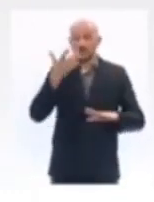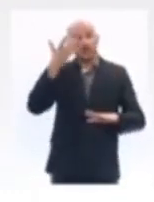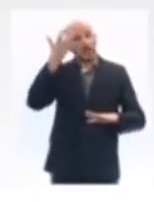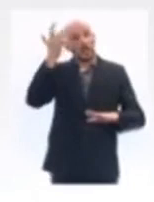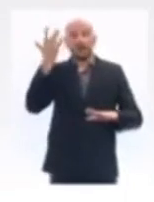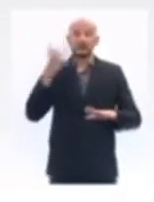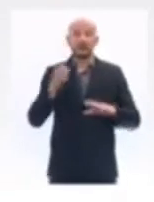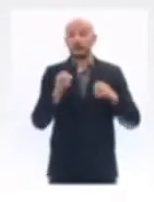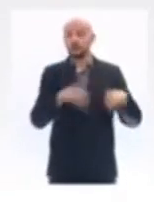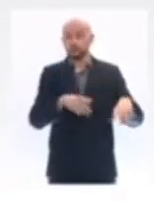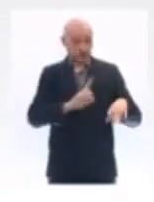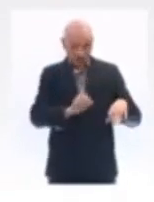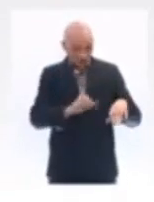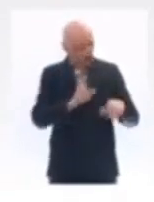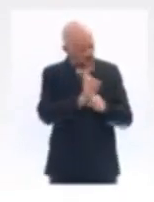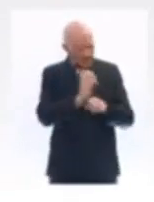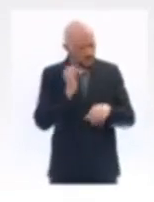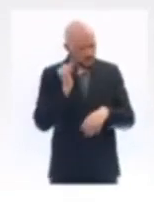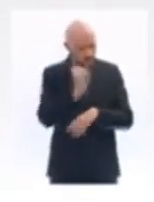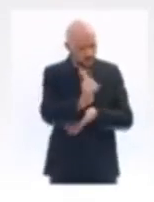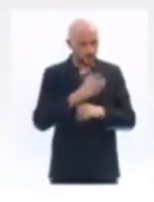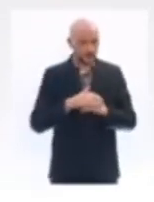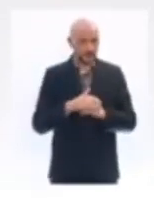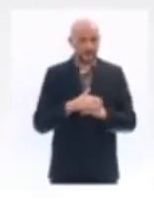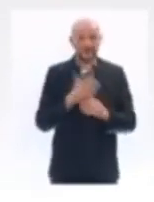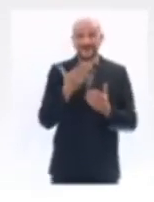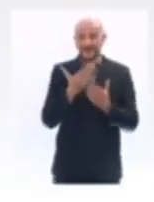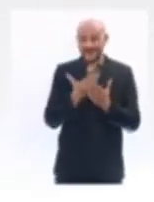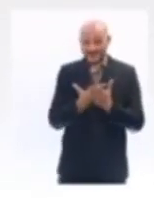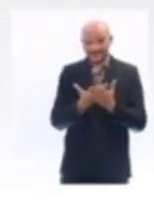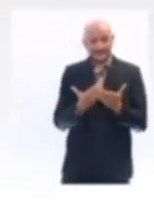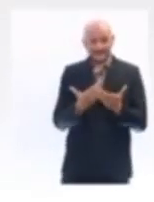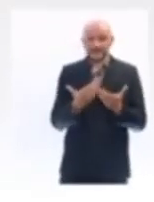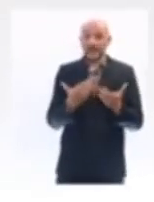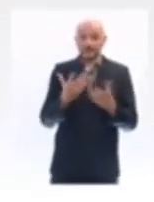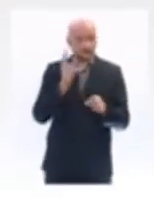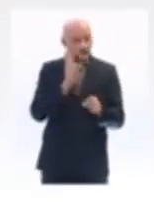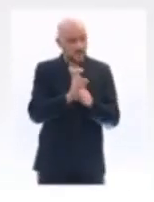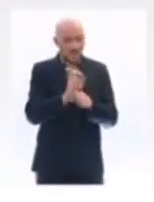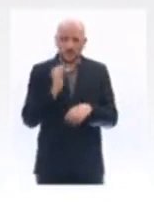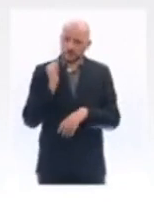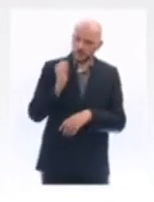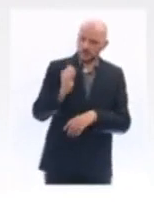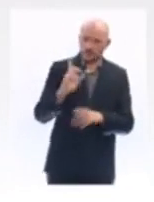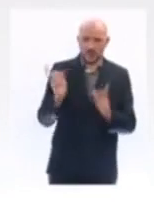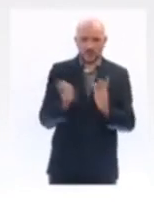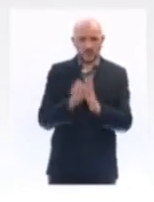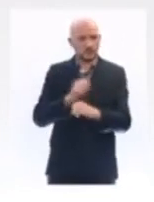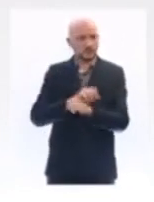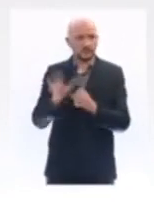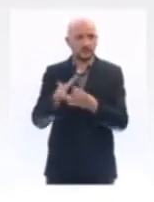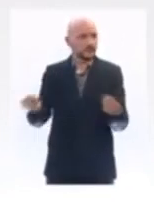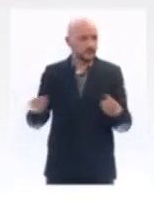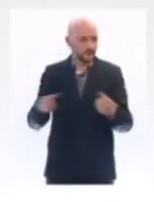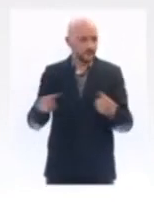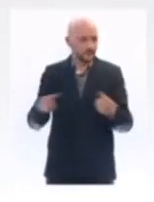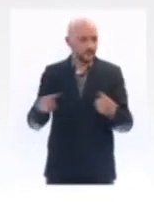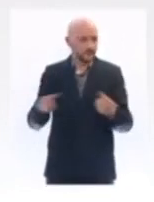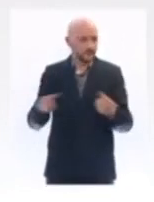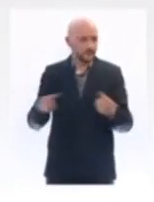Le virus va moins vite. Il va moins vite. Pendant la première vague, le nombre de malades ne faisait plus que doubler. Parfois même, il